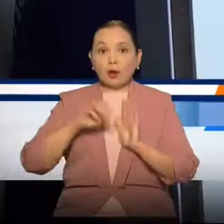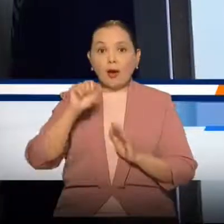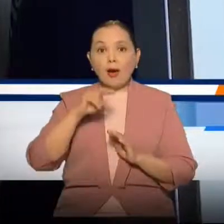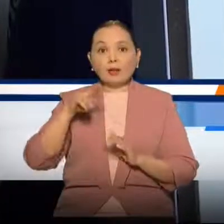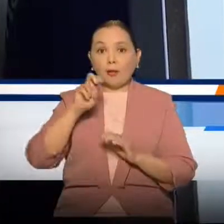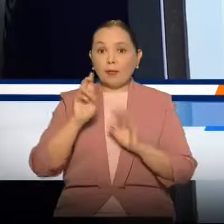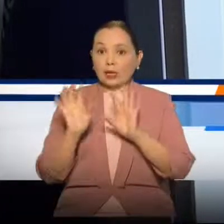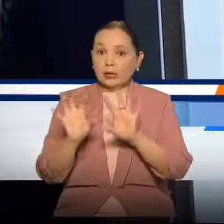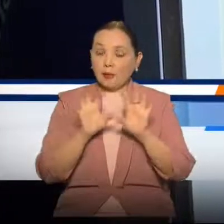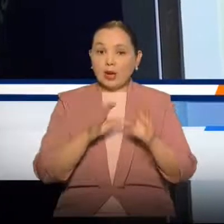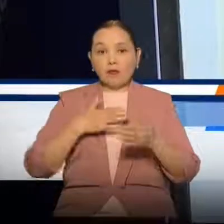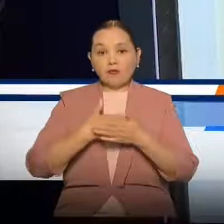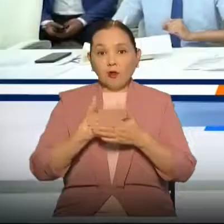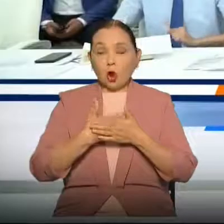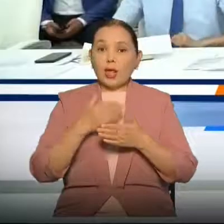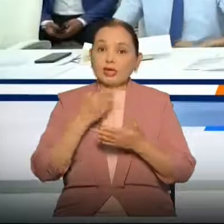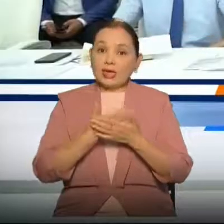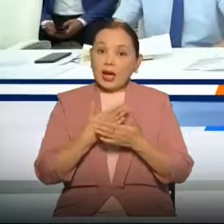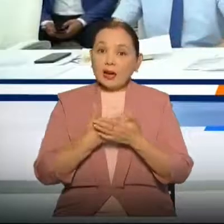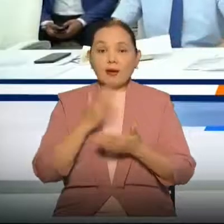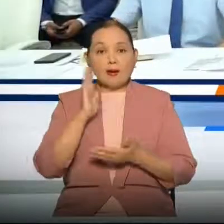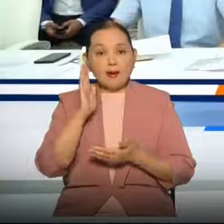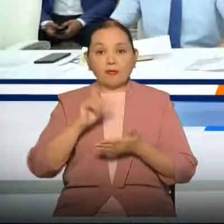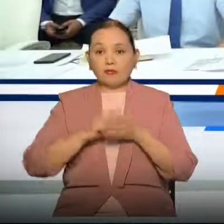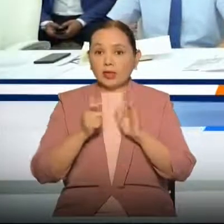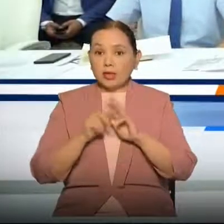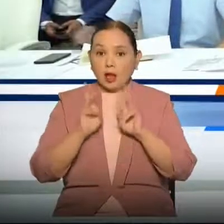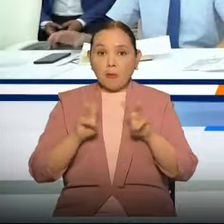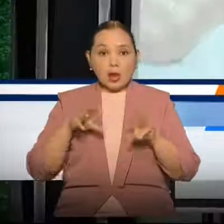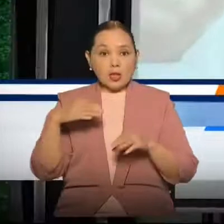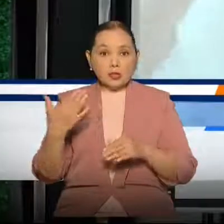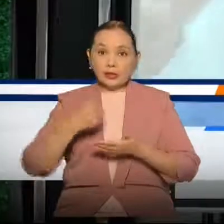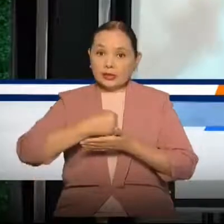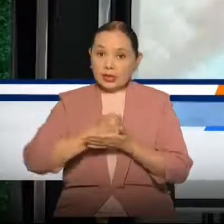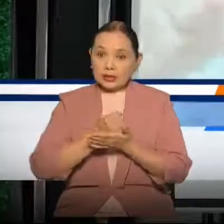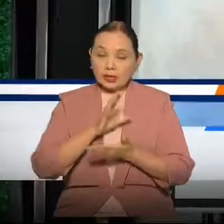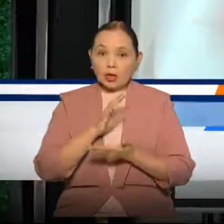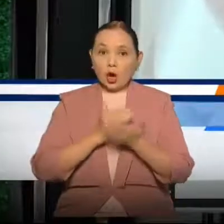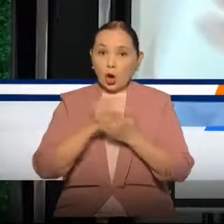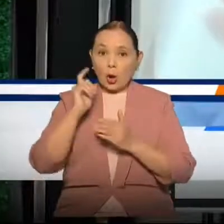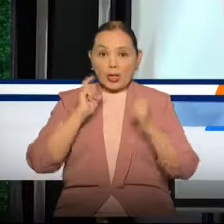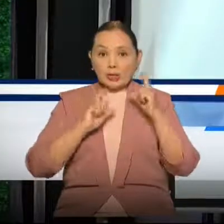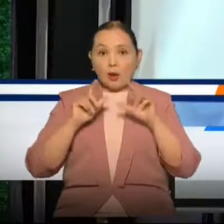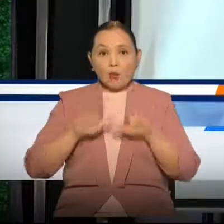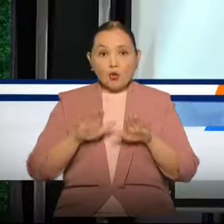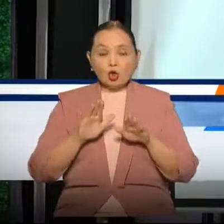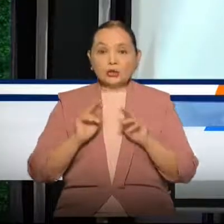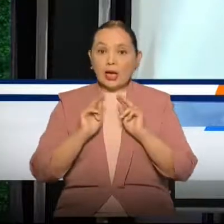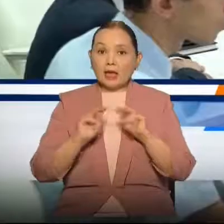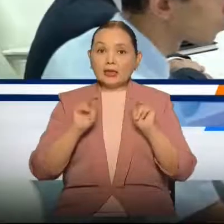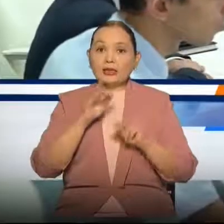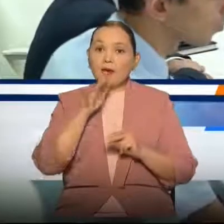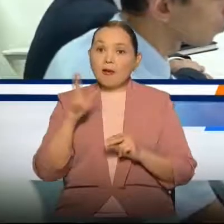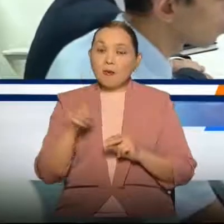bilan ta'minlanganlik holati tahlili hamda Vazirlar Mahkamasi tomonidan tasdiqlangan oliy ta'lim muassasalarida ta'lim